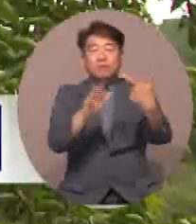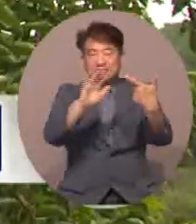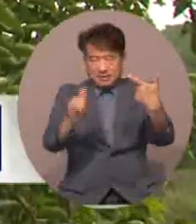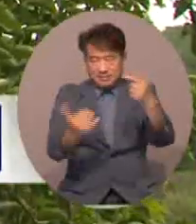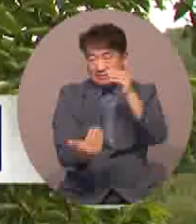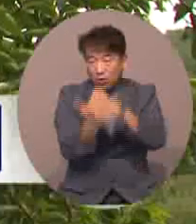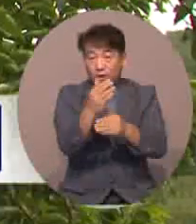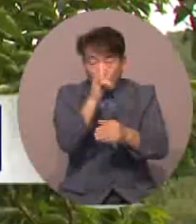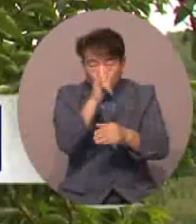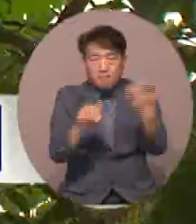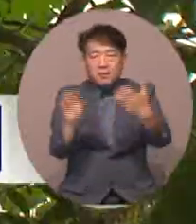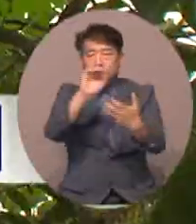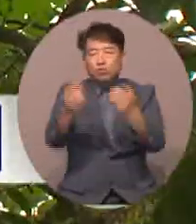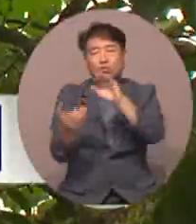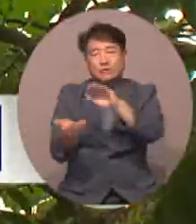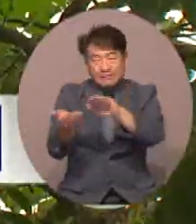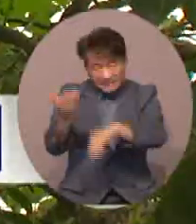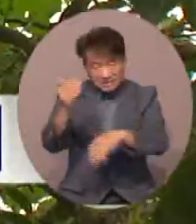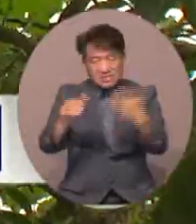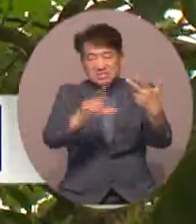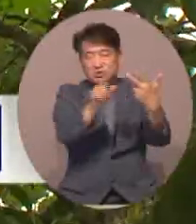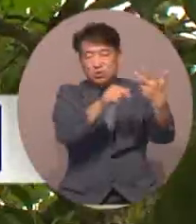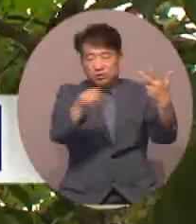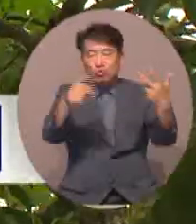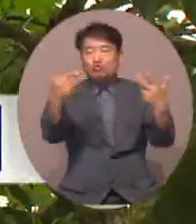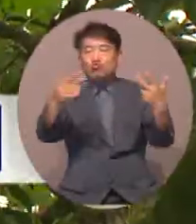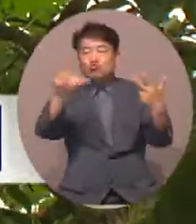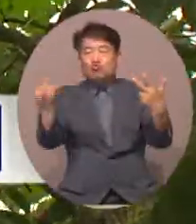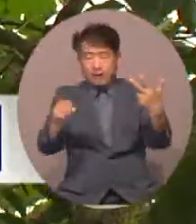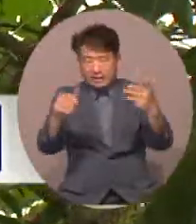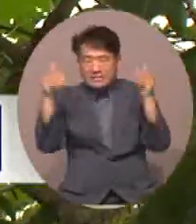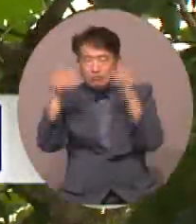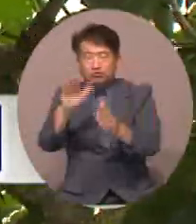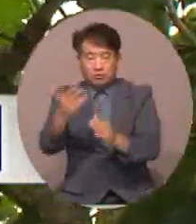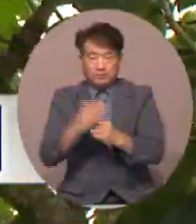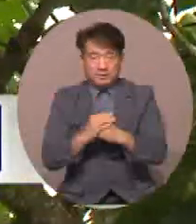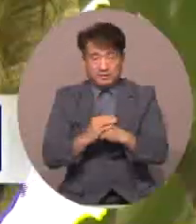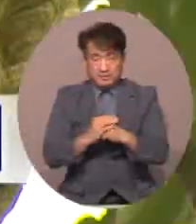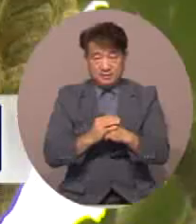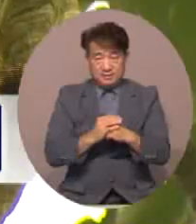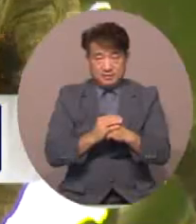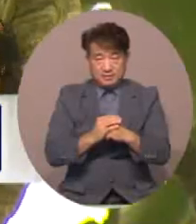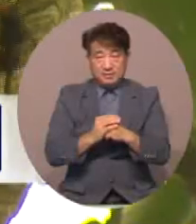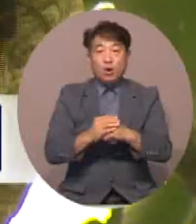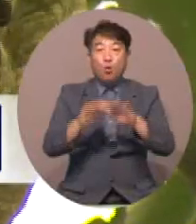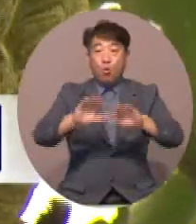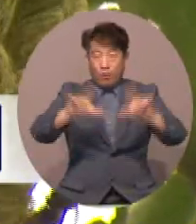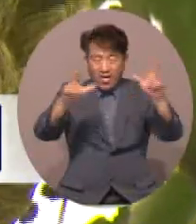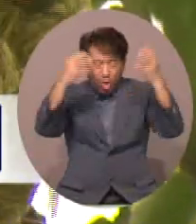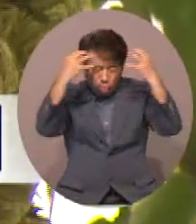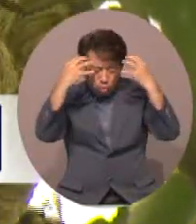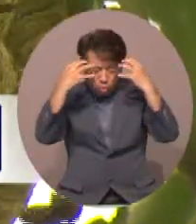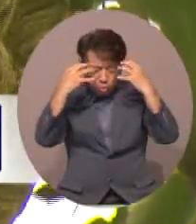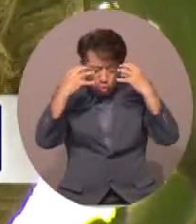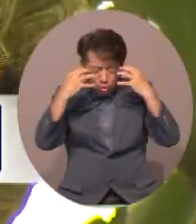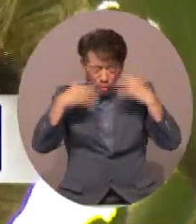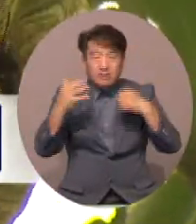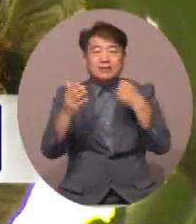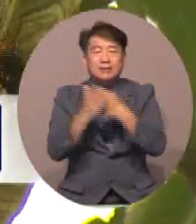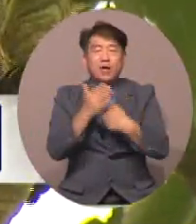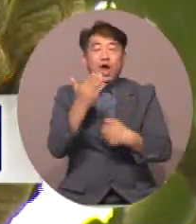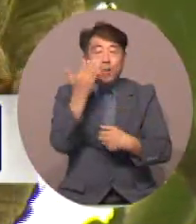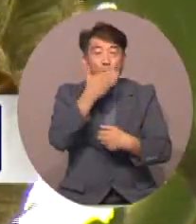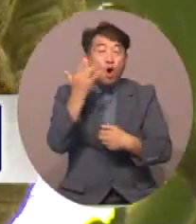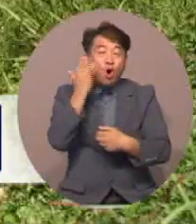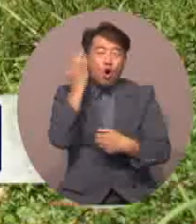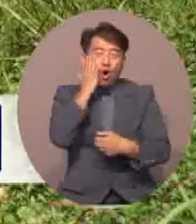사고의 80% 이상이 7월에서 9월 사이 집중됐습니다 소방청은 올해 기록적인 폭염으로 벌 개체 수가